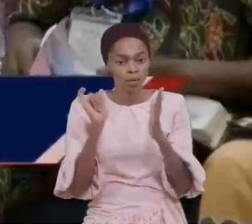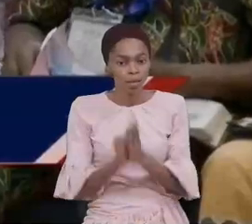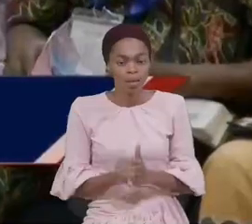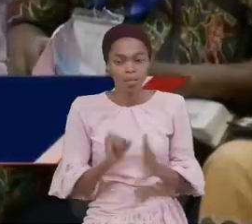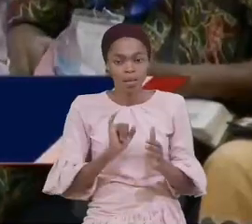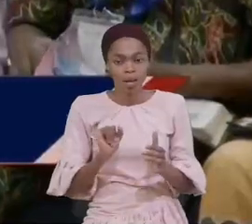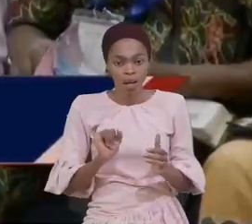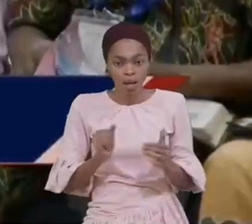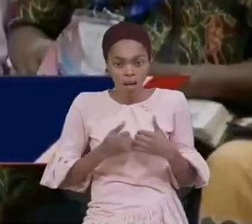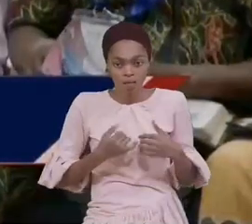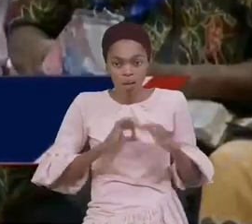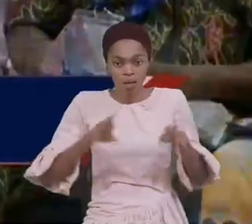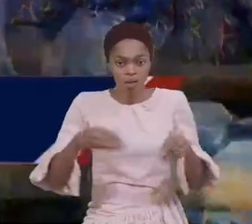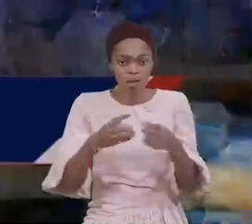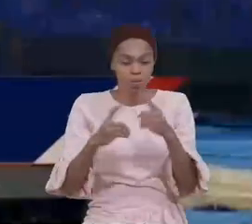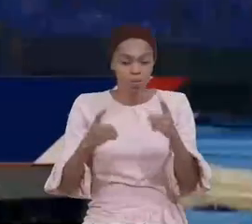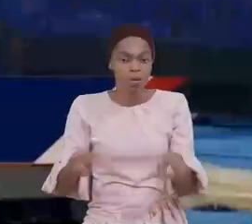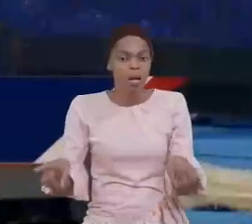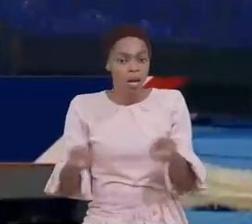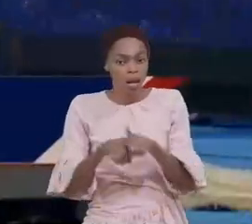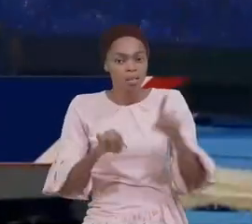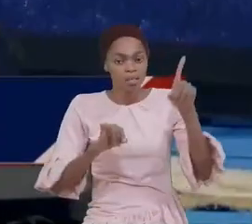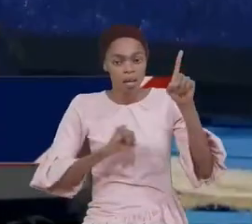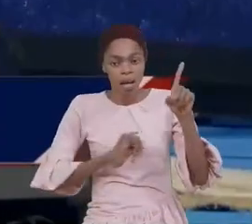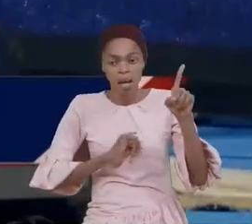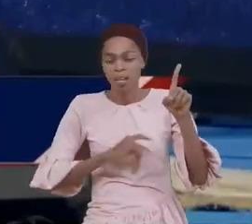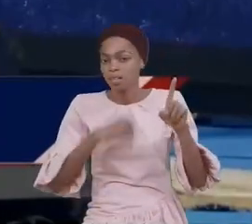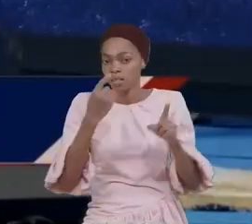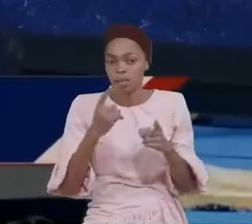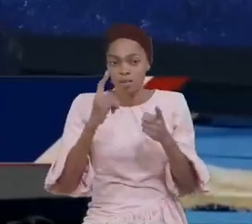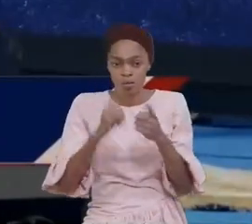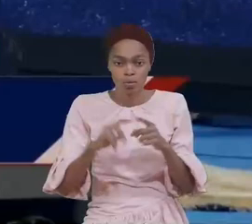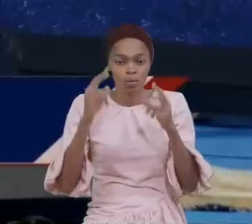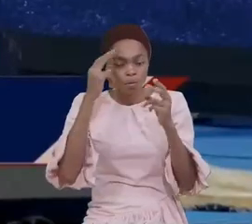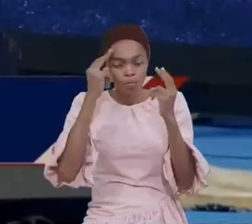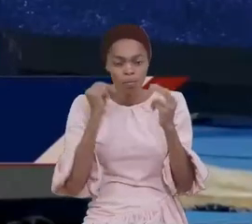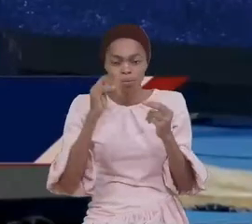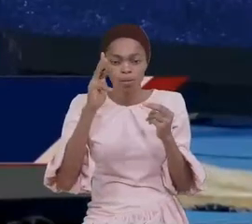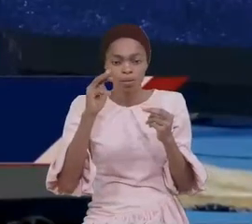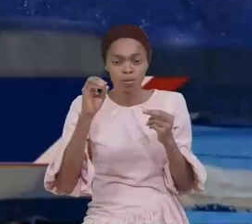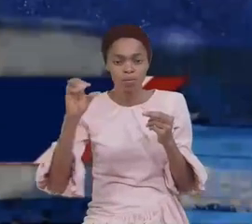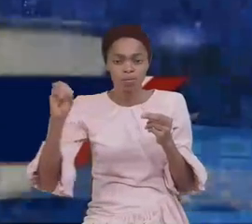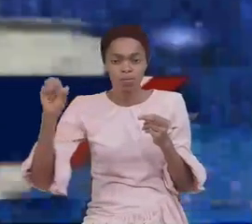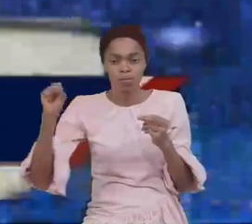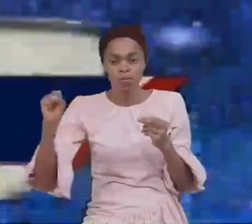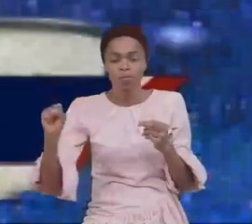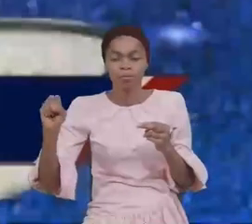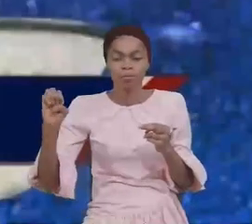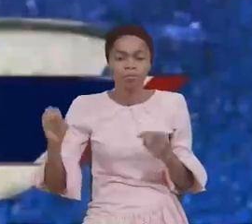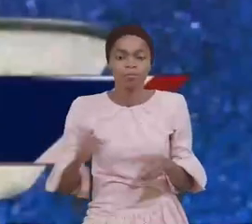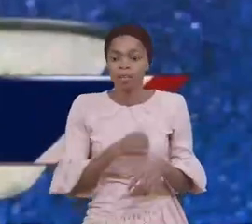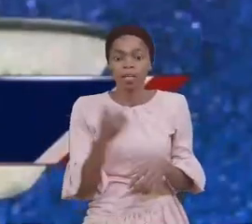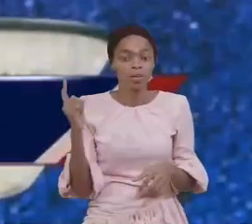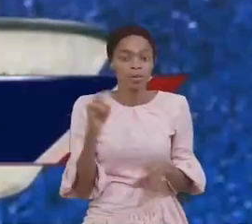donne. Comme je l'ai dit à Moïse, tout lieu couvrira